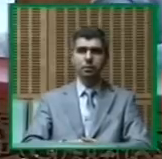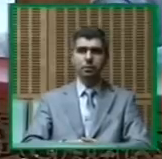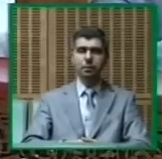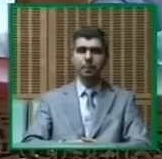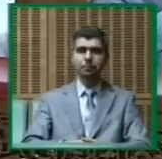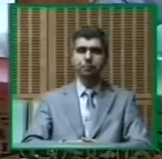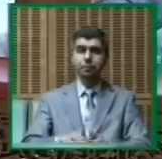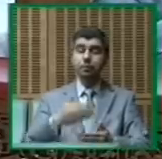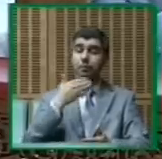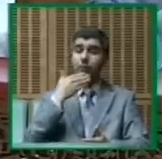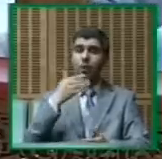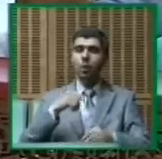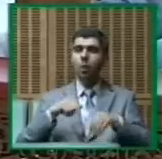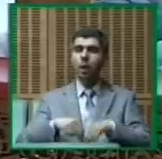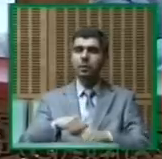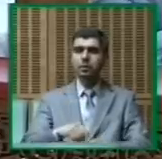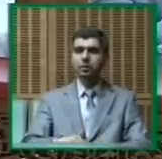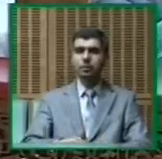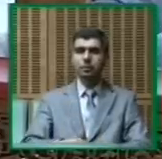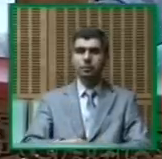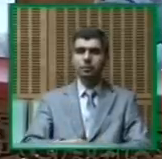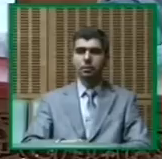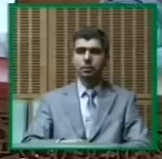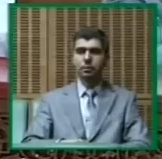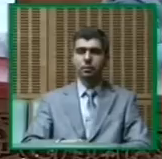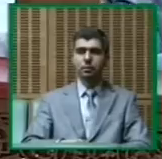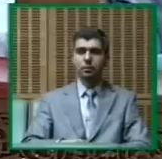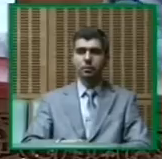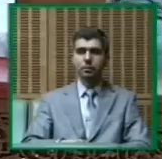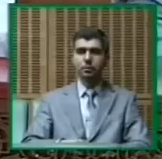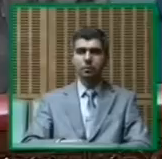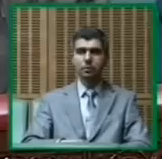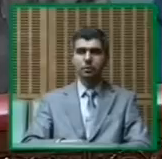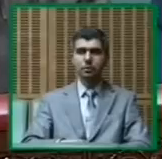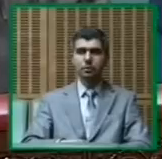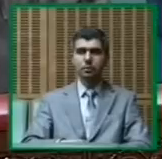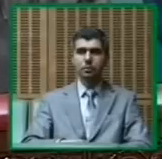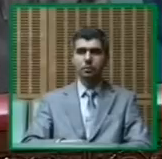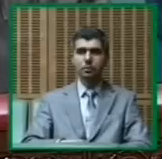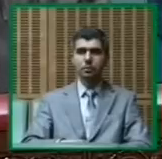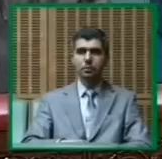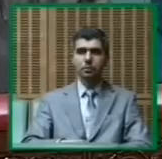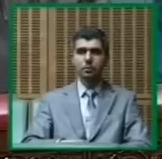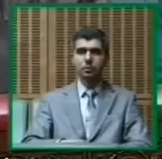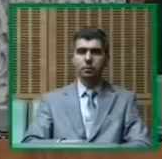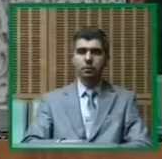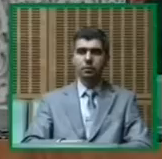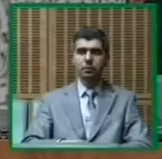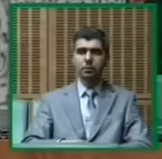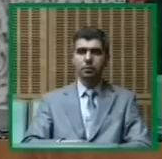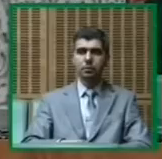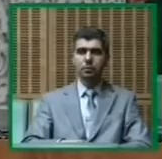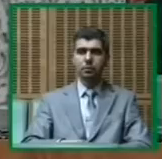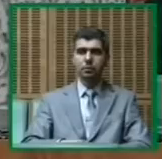ونشكر السيد الوزير على السيد الوزير ارجوك السيد الوزير السيد السيد الوزير